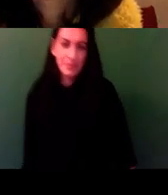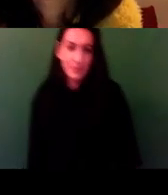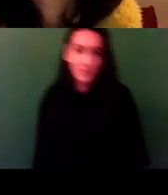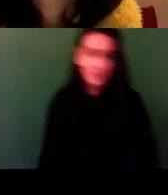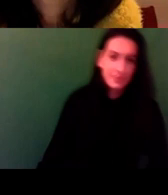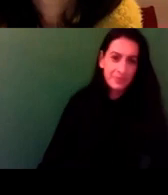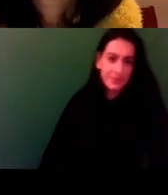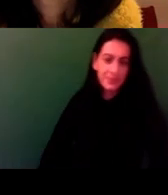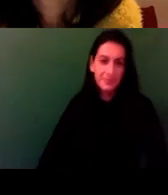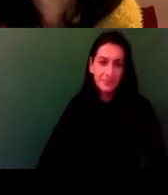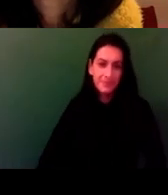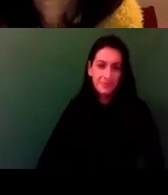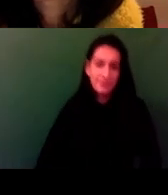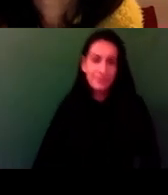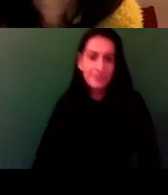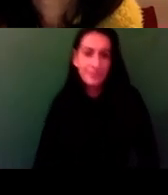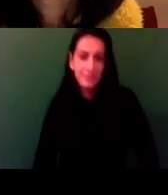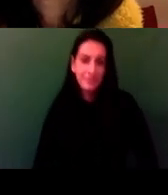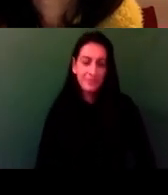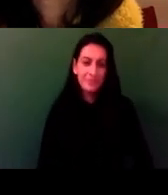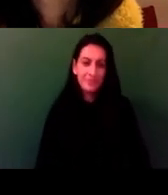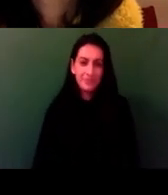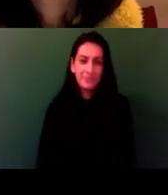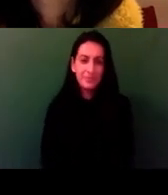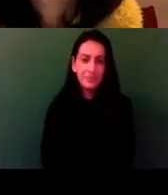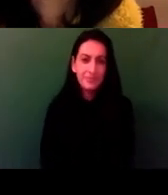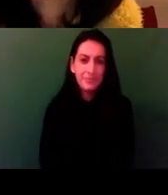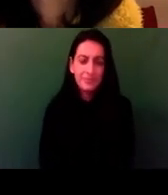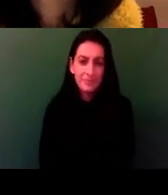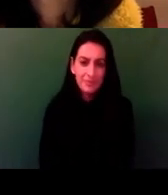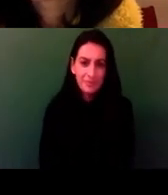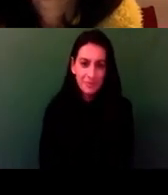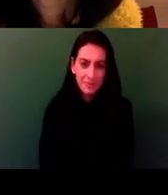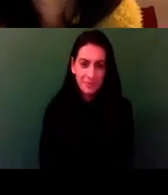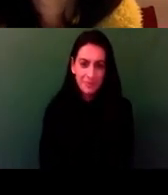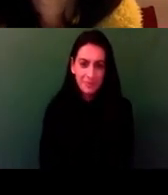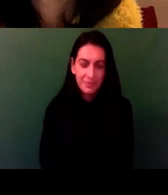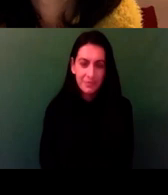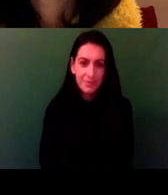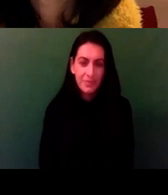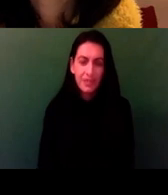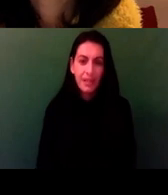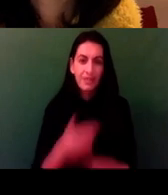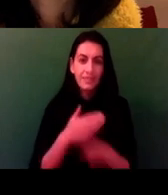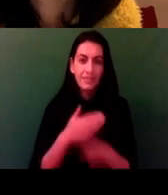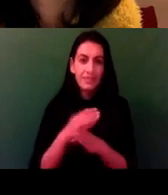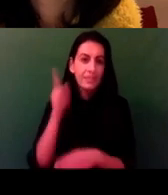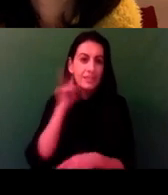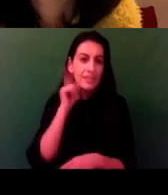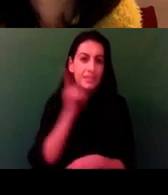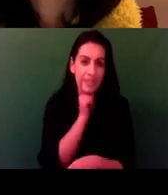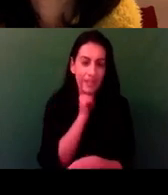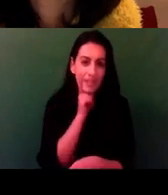Wassem Ahmet Sidugi yine. Yanlış söylüyorsam ismini kusura bakmasın. Nedense hala katılımcılık denilen şey bir